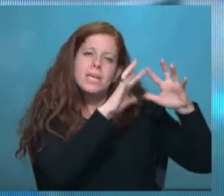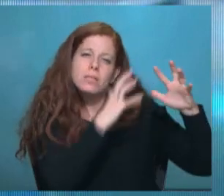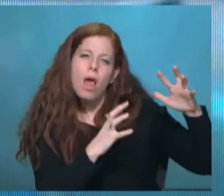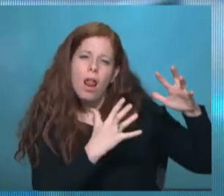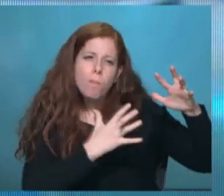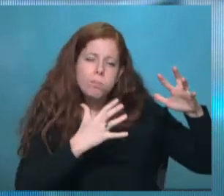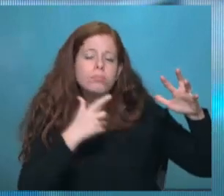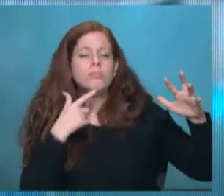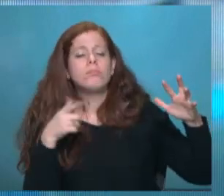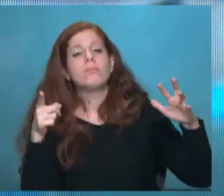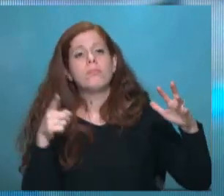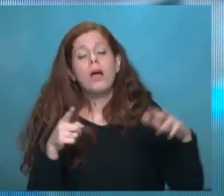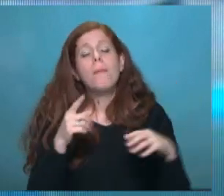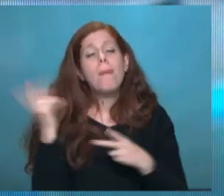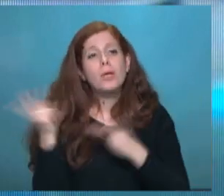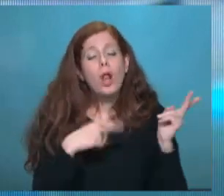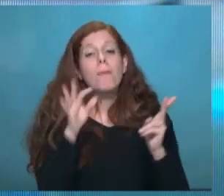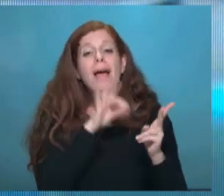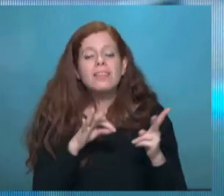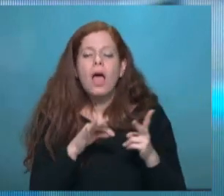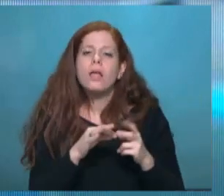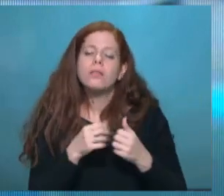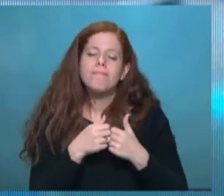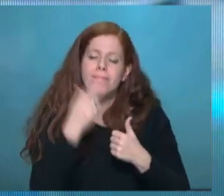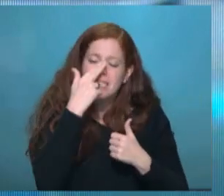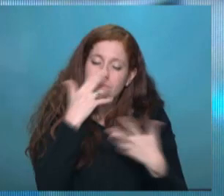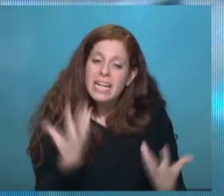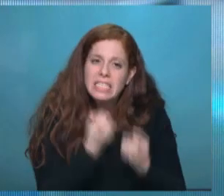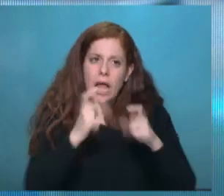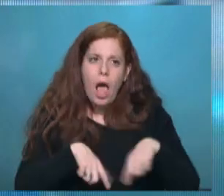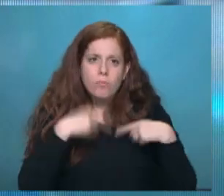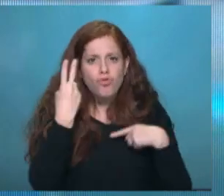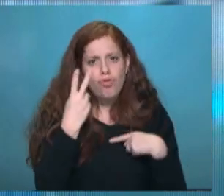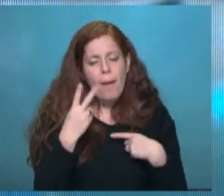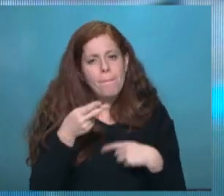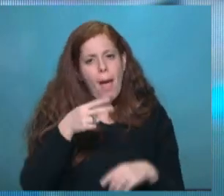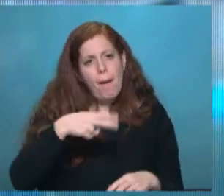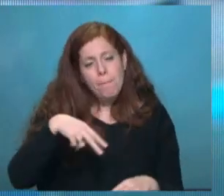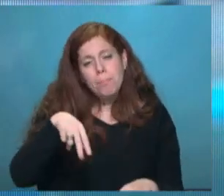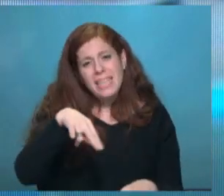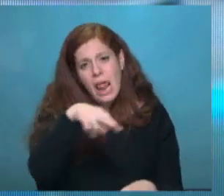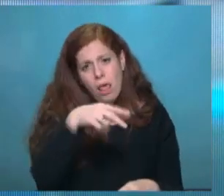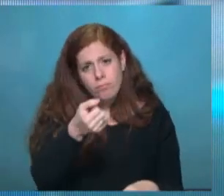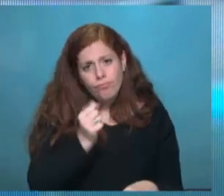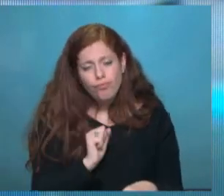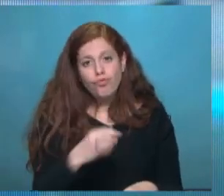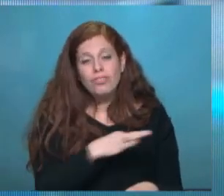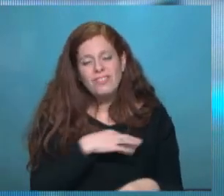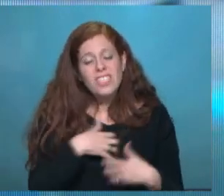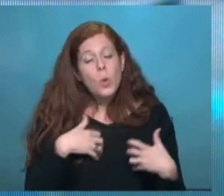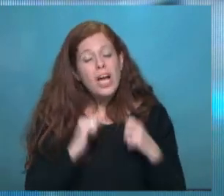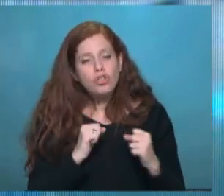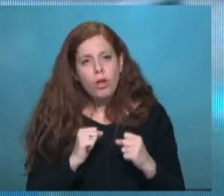חולים בדרום צ'ילה עדיין נאבקים על חייהם של שניים מהמטיילים שנפצעו קשה מאוד. בחברה שארגנה את הטיול אומרים